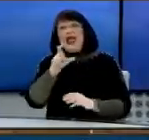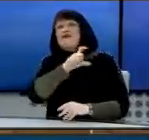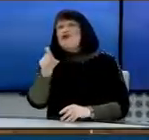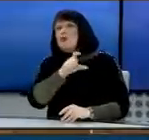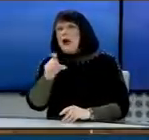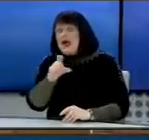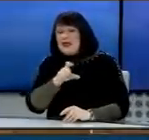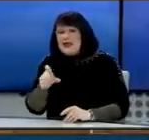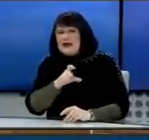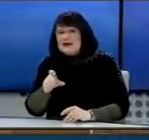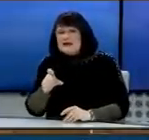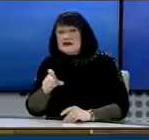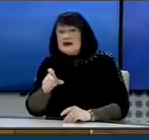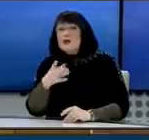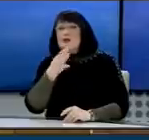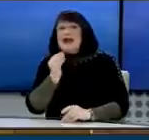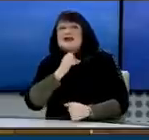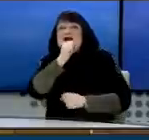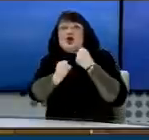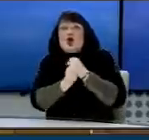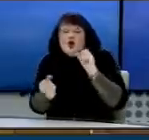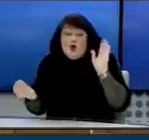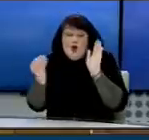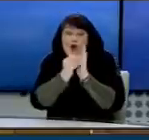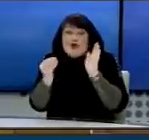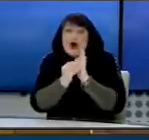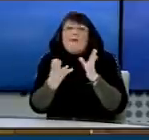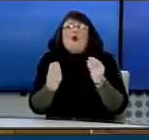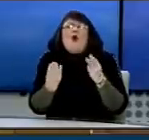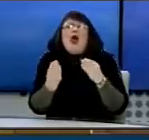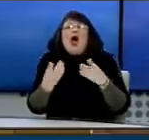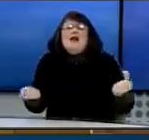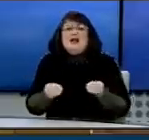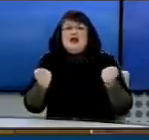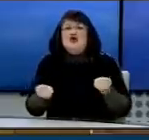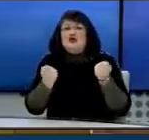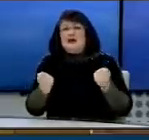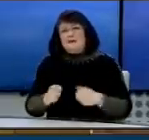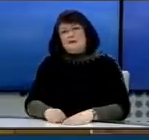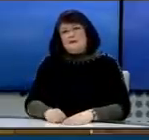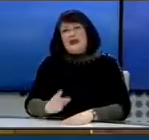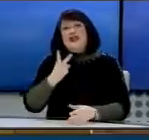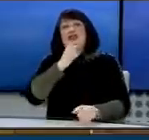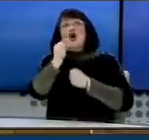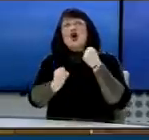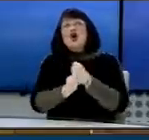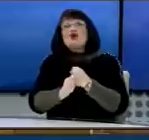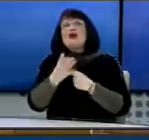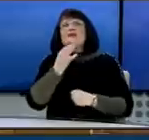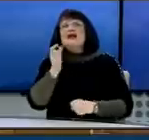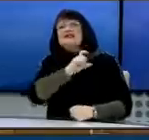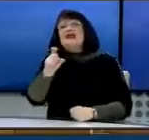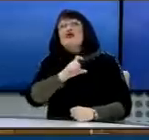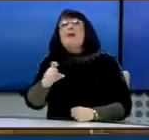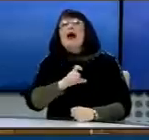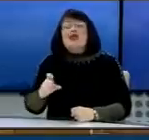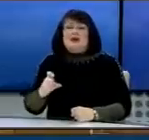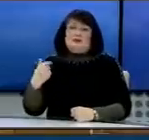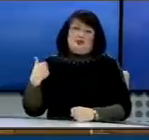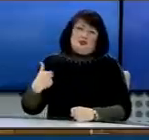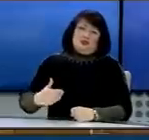εβδομάδες που χωράνε χρόνια. Αυτές οι εβδομάδες κρατάνε κοντά 2 χρόνια επί της δικιάς μας